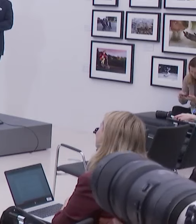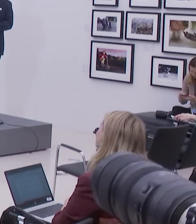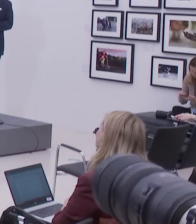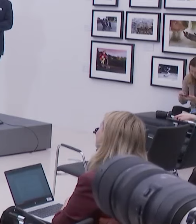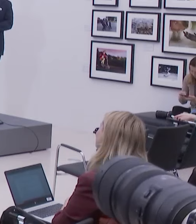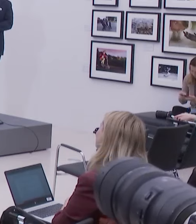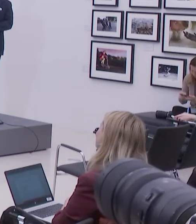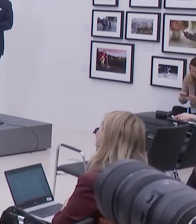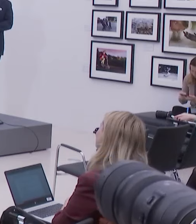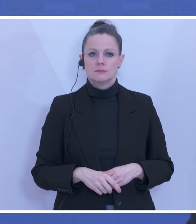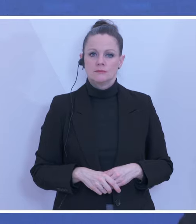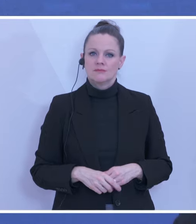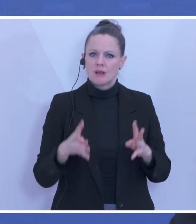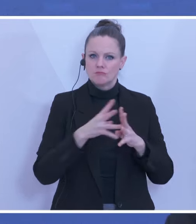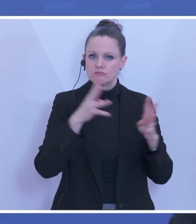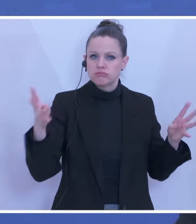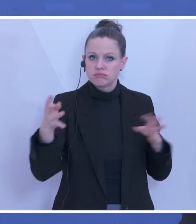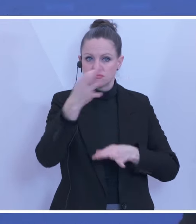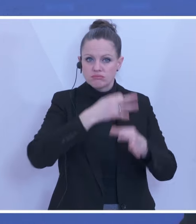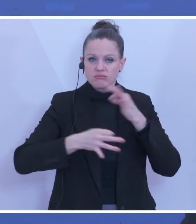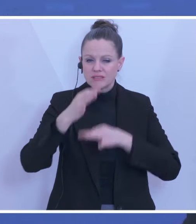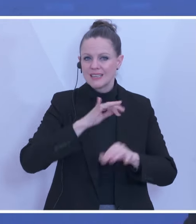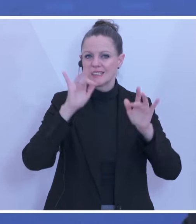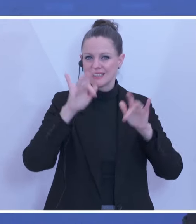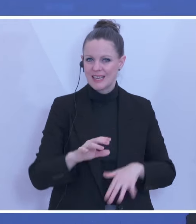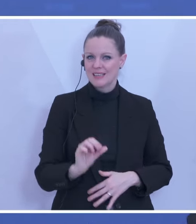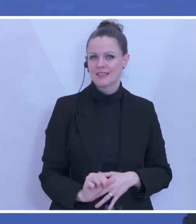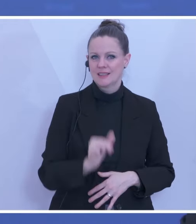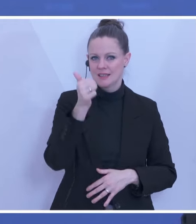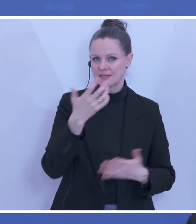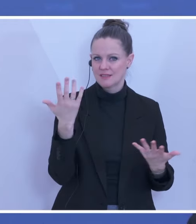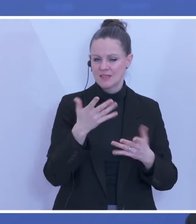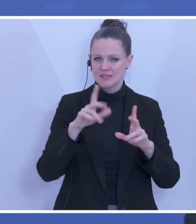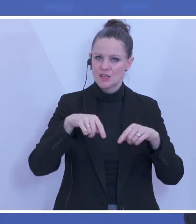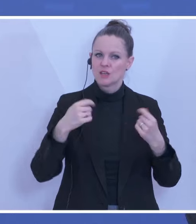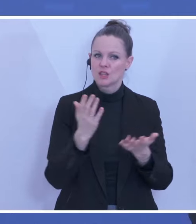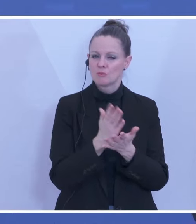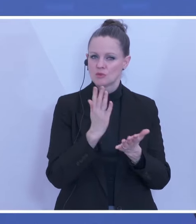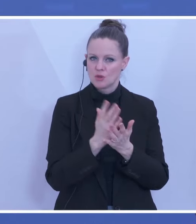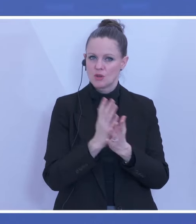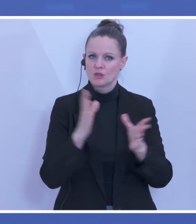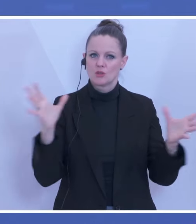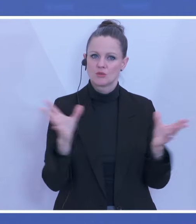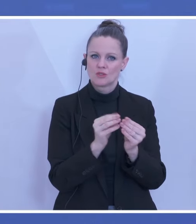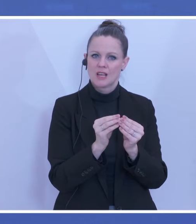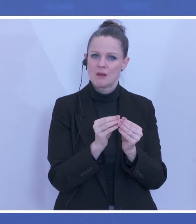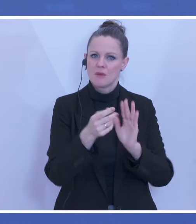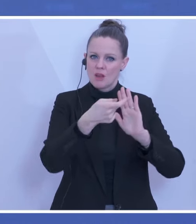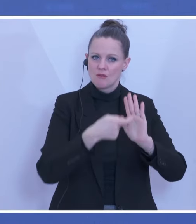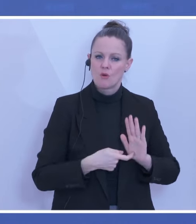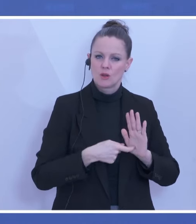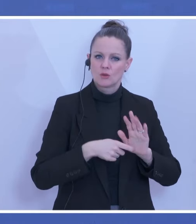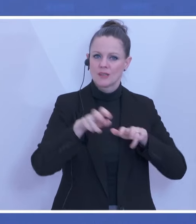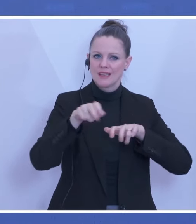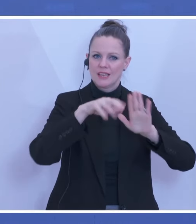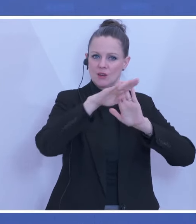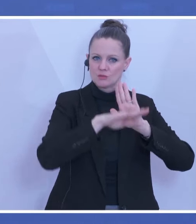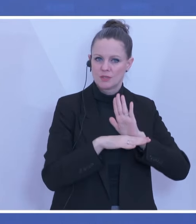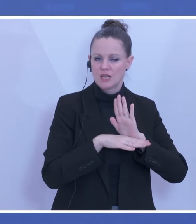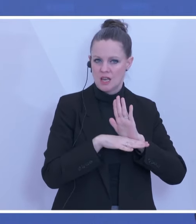Ja, wenn es so breit gefragt wird, erstens mal gibt es schon einen gemeinsamen Vorrat noch im Regierungsprogramm, das kann man ja